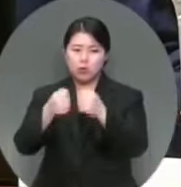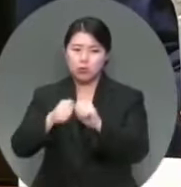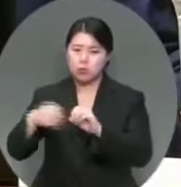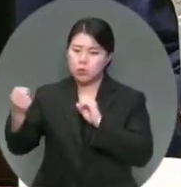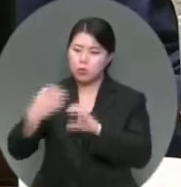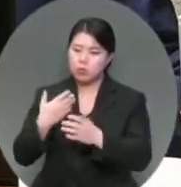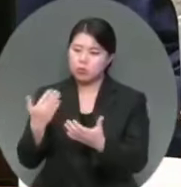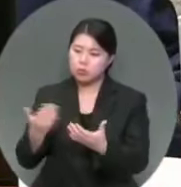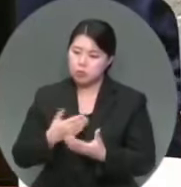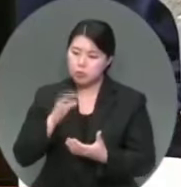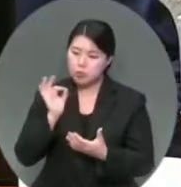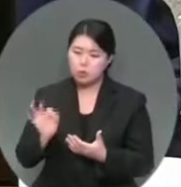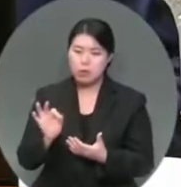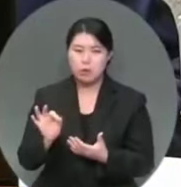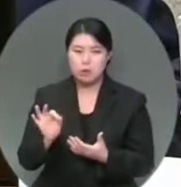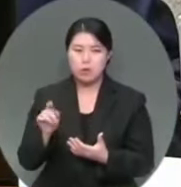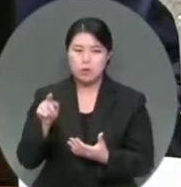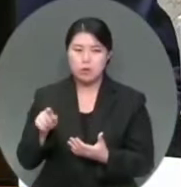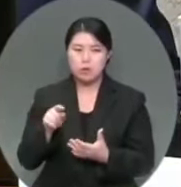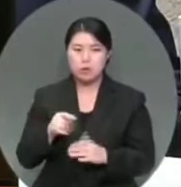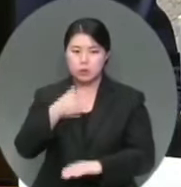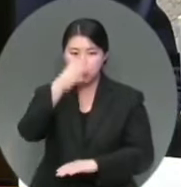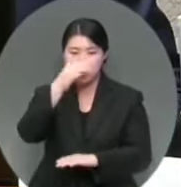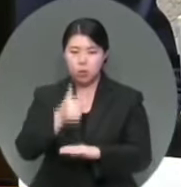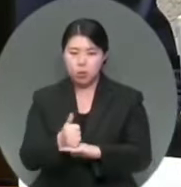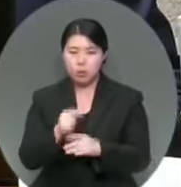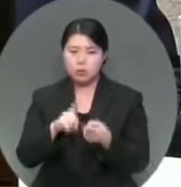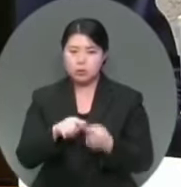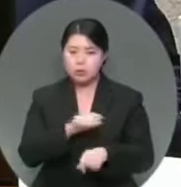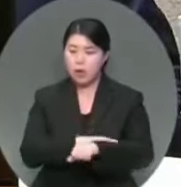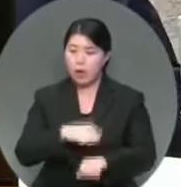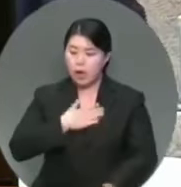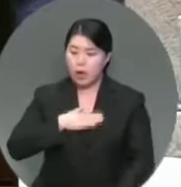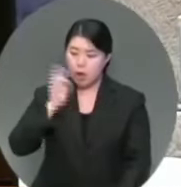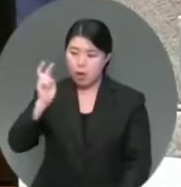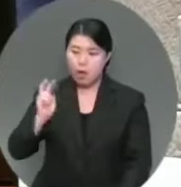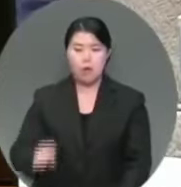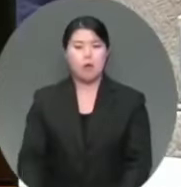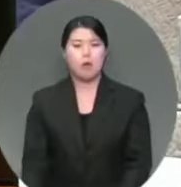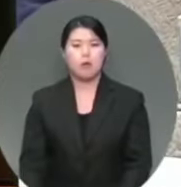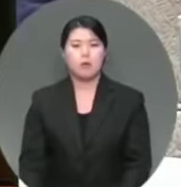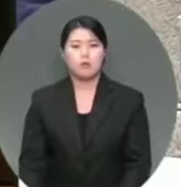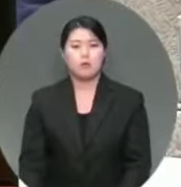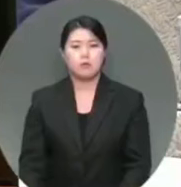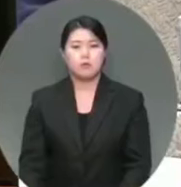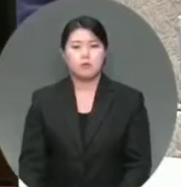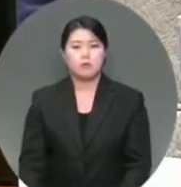답변하시는 거 보니까 부총리님도 이러한 결과를 다 알고 계셨던 것 같아요.